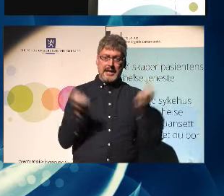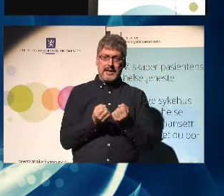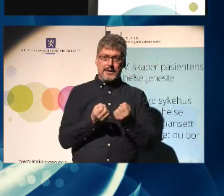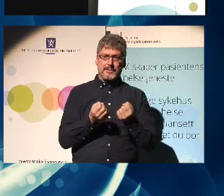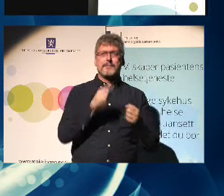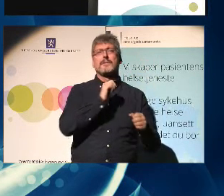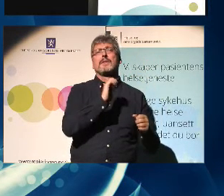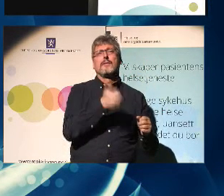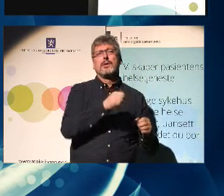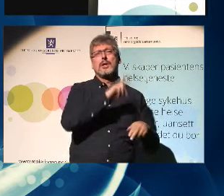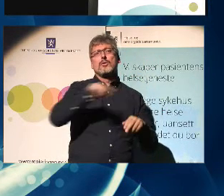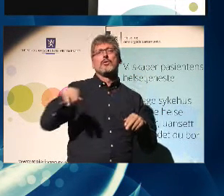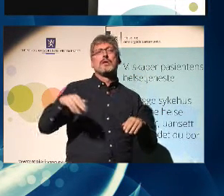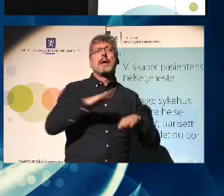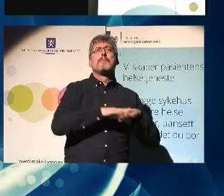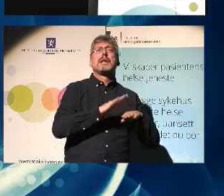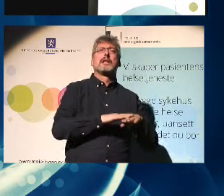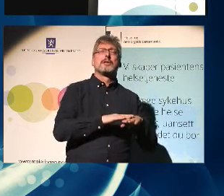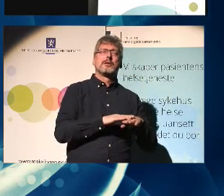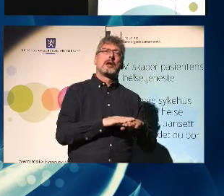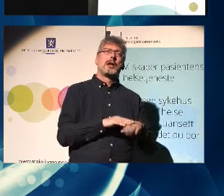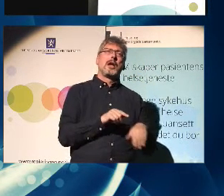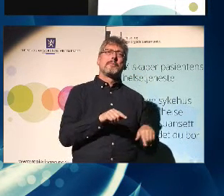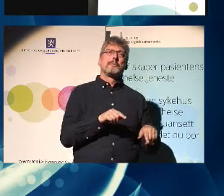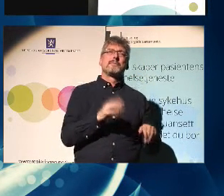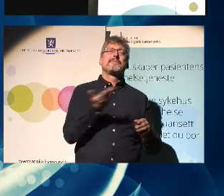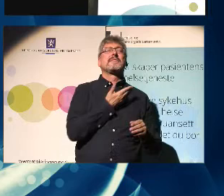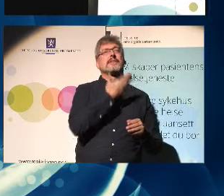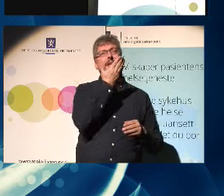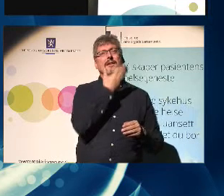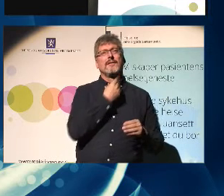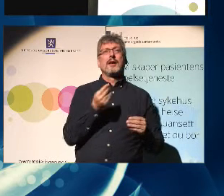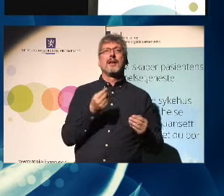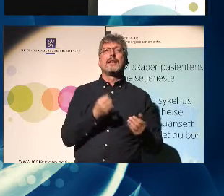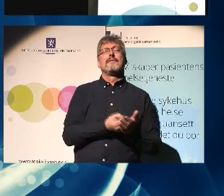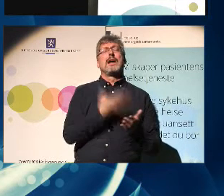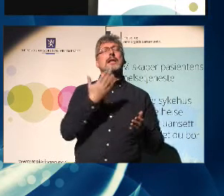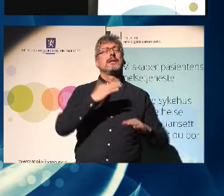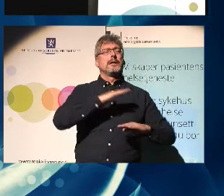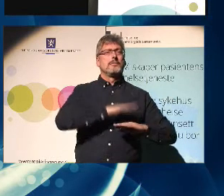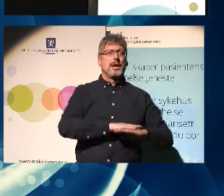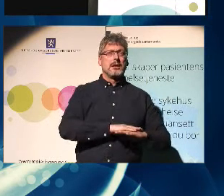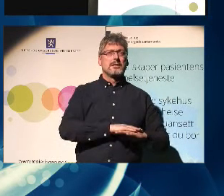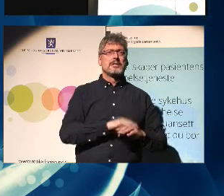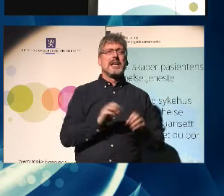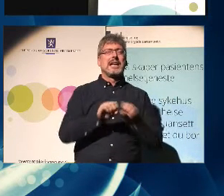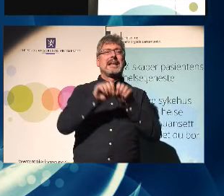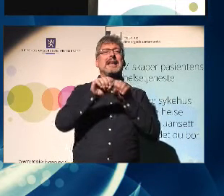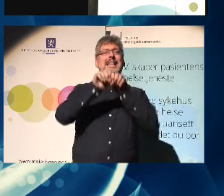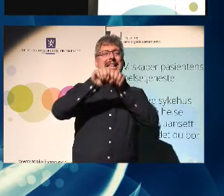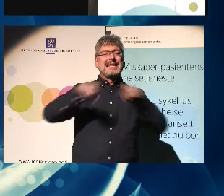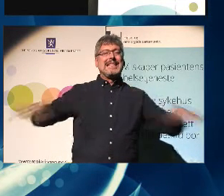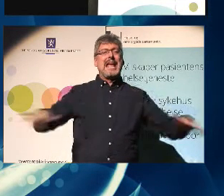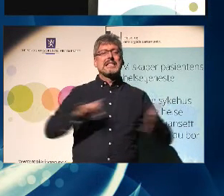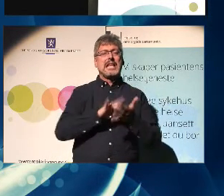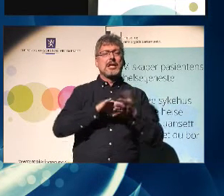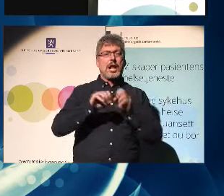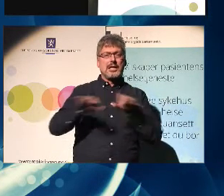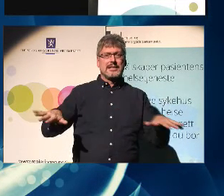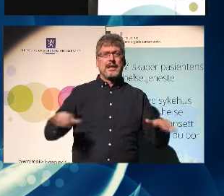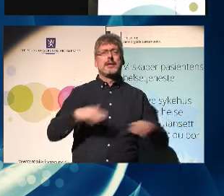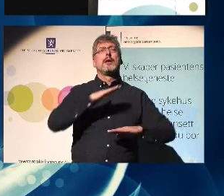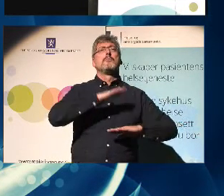norske beredskapsmodellen, den veldig vakker, den verdibasert, den desentralisert, den basert